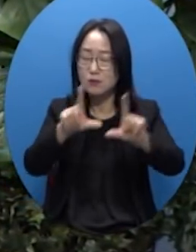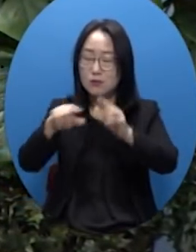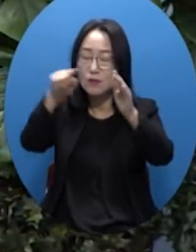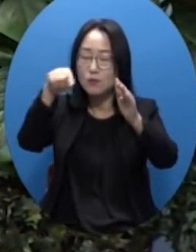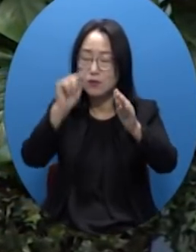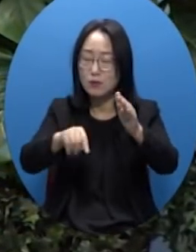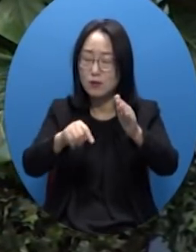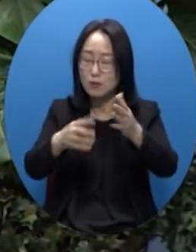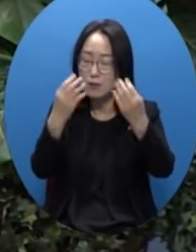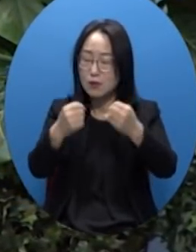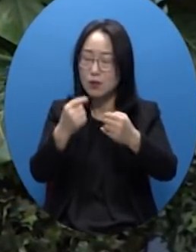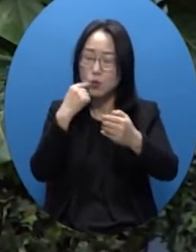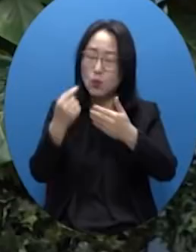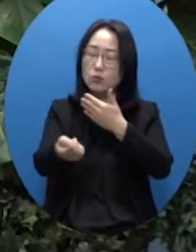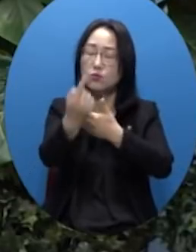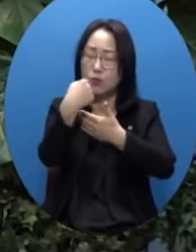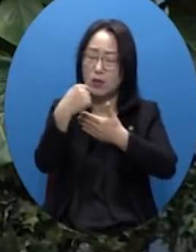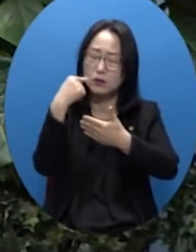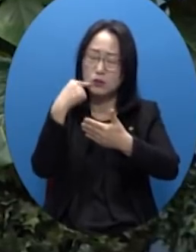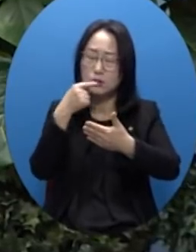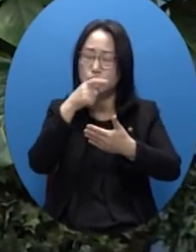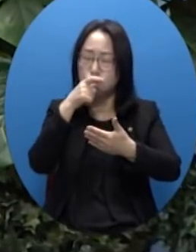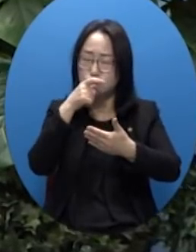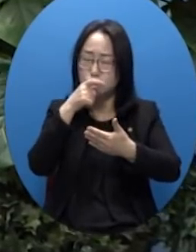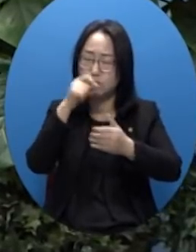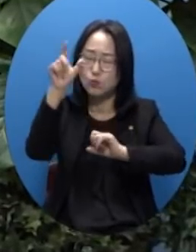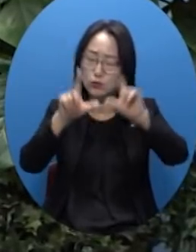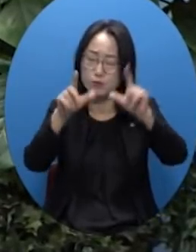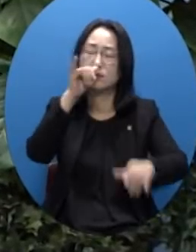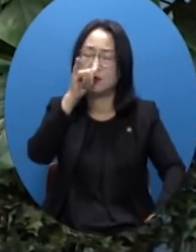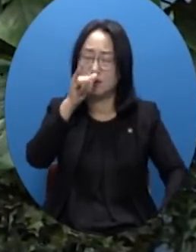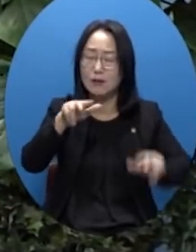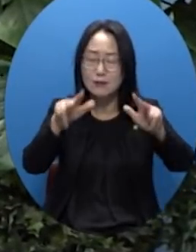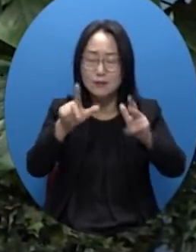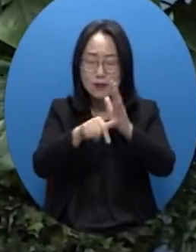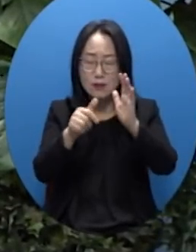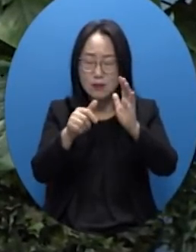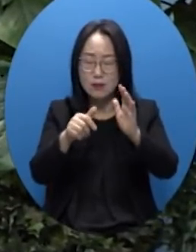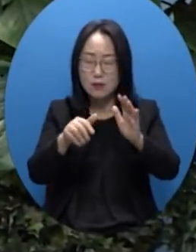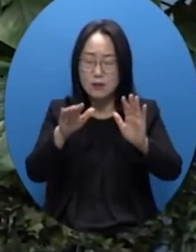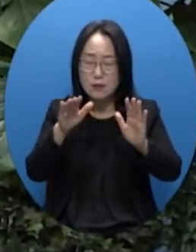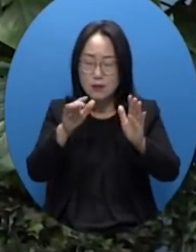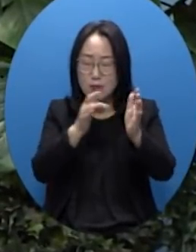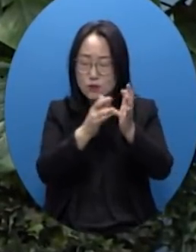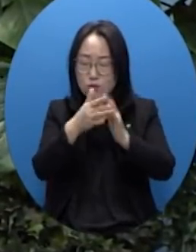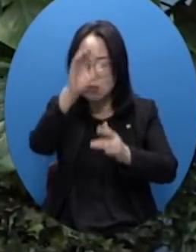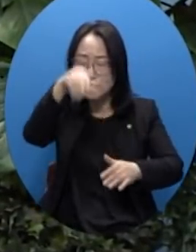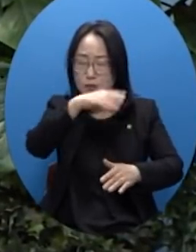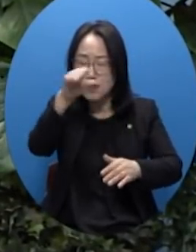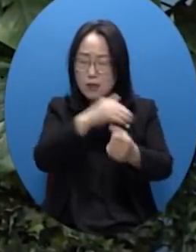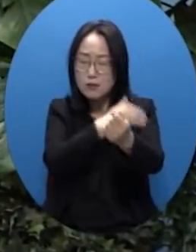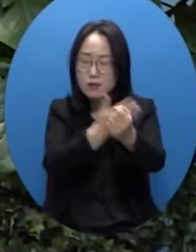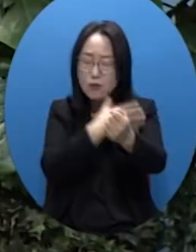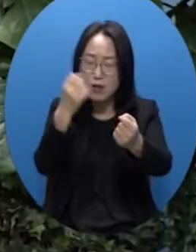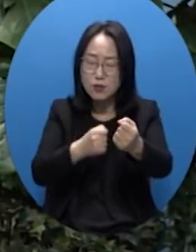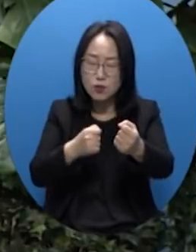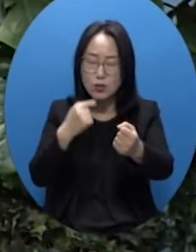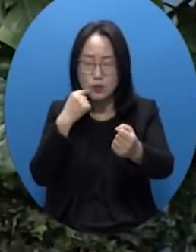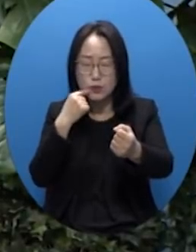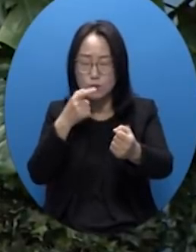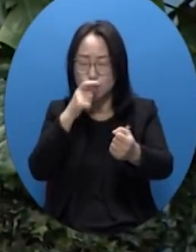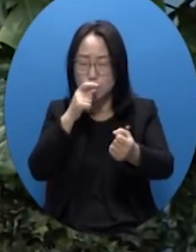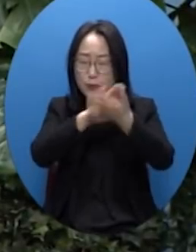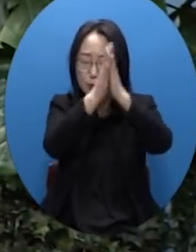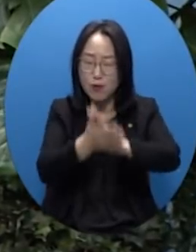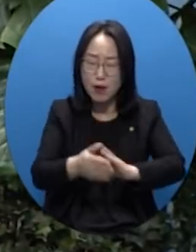독이 들어 와서 우리가 20리 되었습니다 2시간 예수님의 십자가의 능력으로 20리 탄머리 되고 모든 독이 사라지고